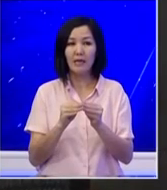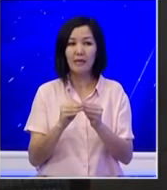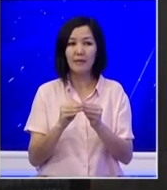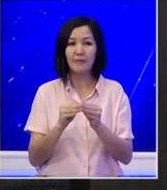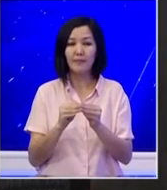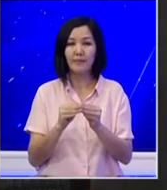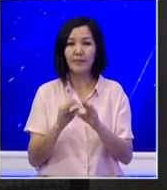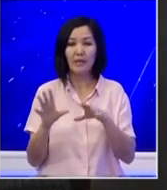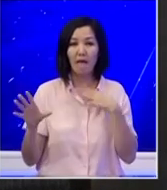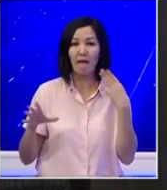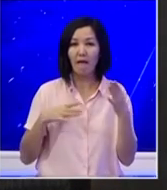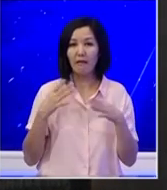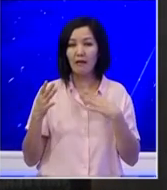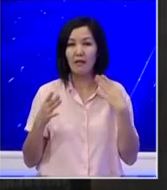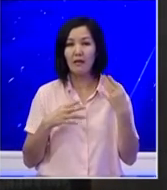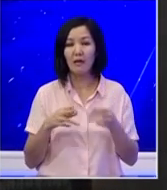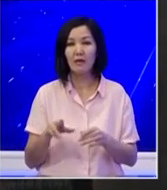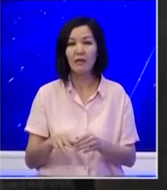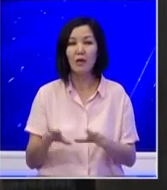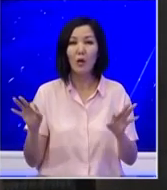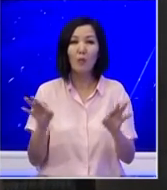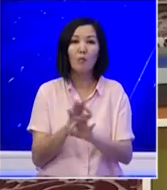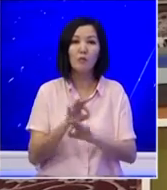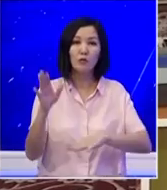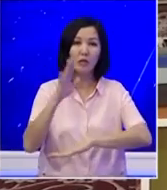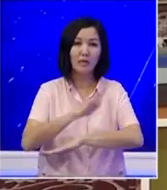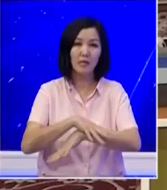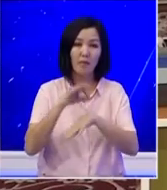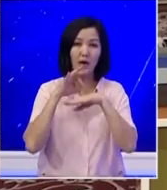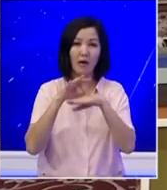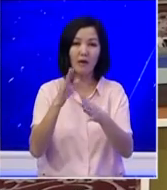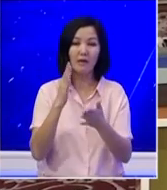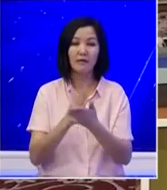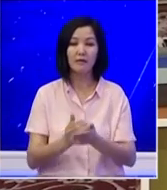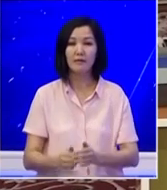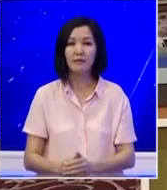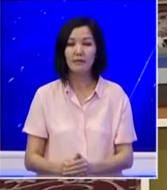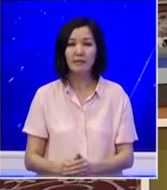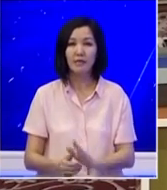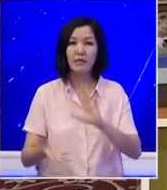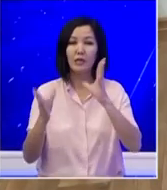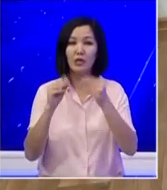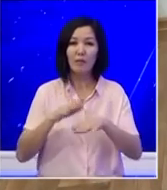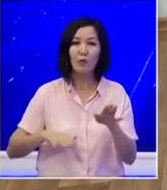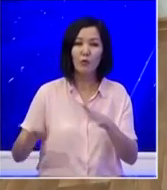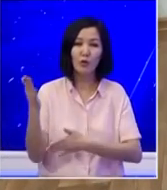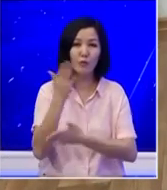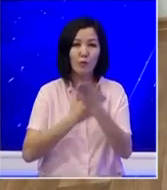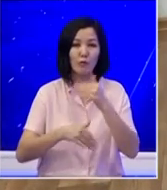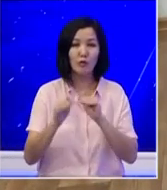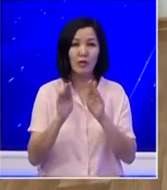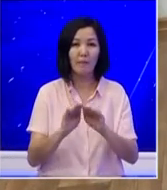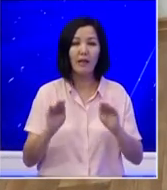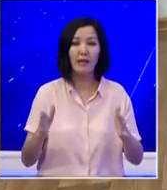До, ре, ми, фа, со. Жалпы өңірде мүмкіндігі шектеулі